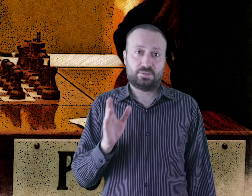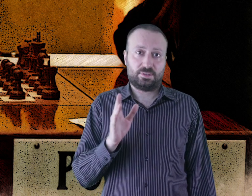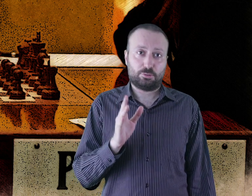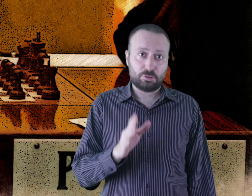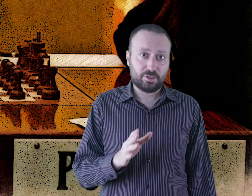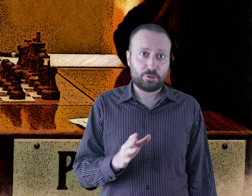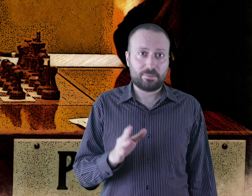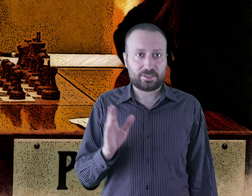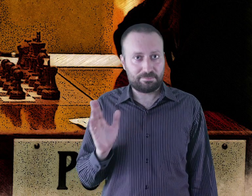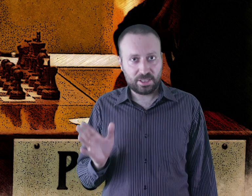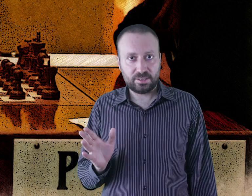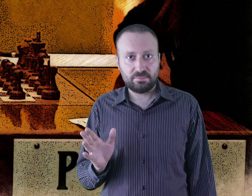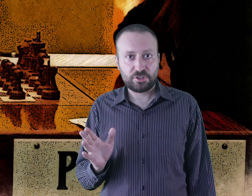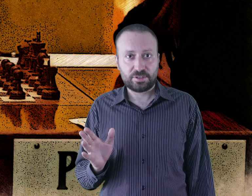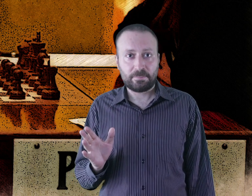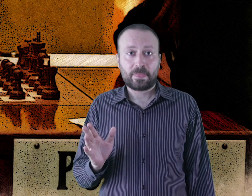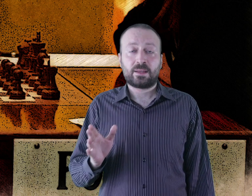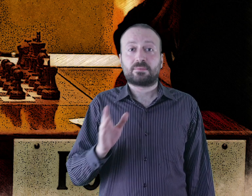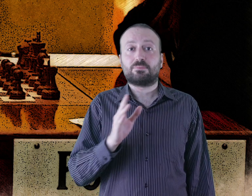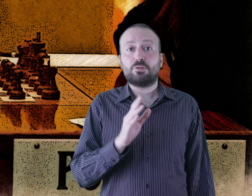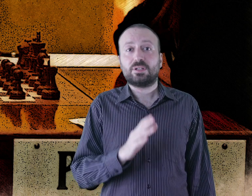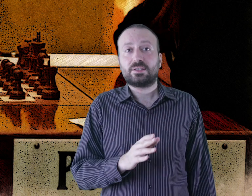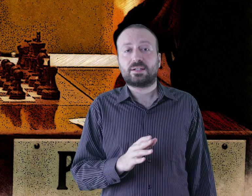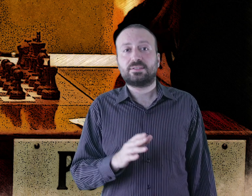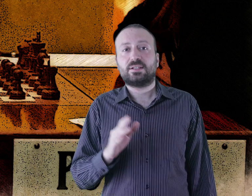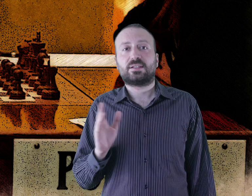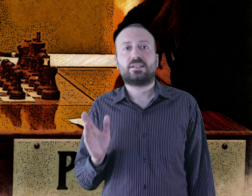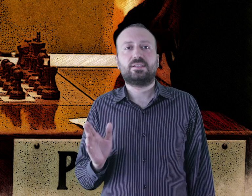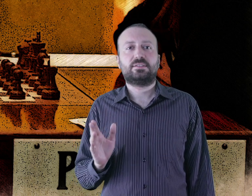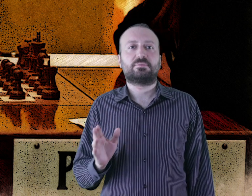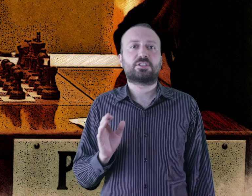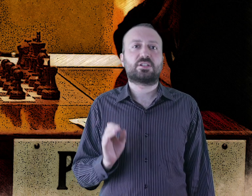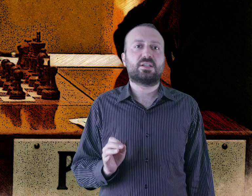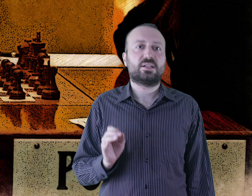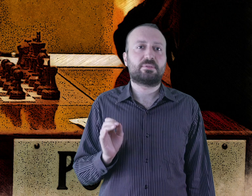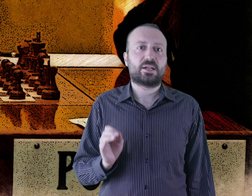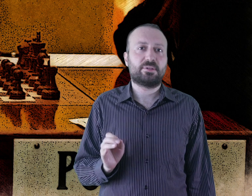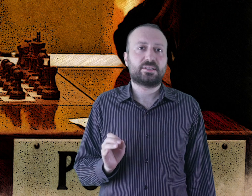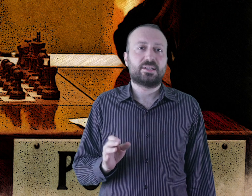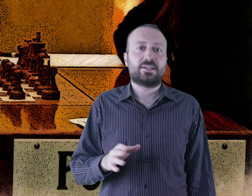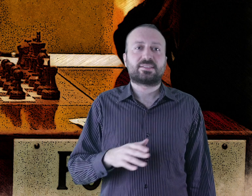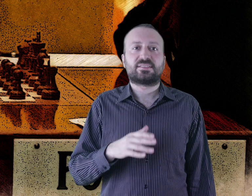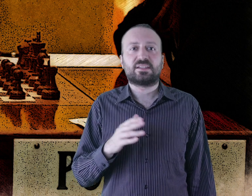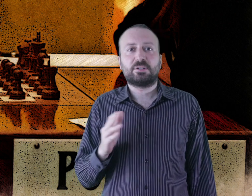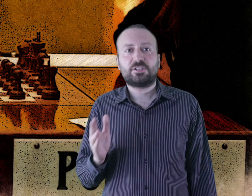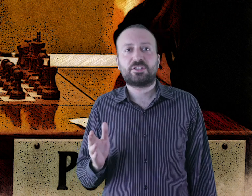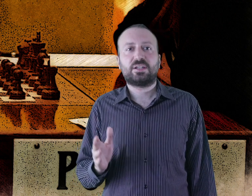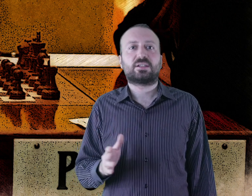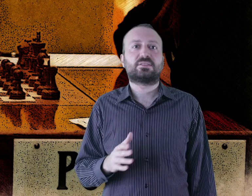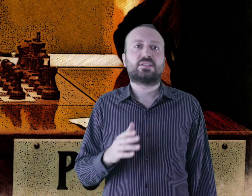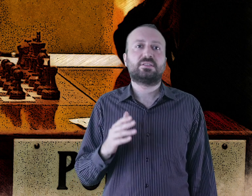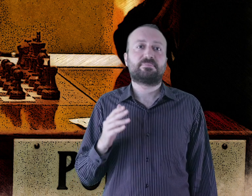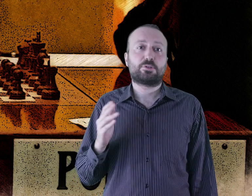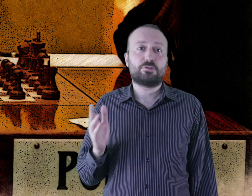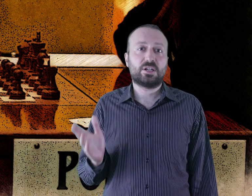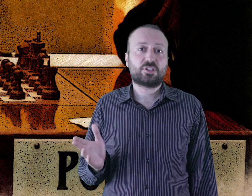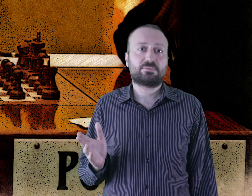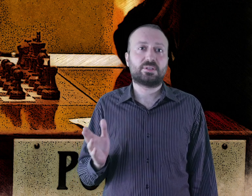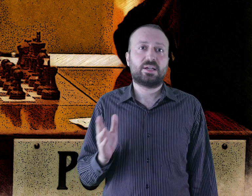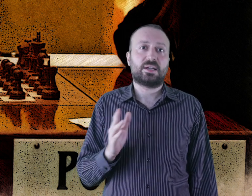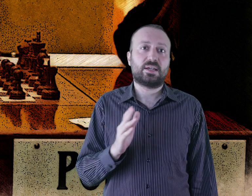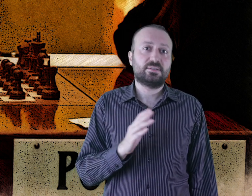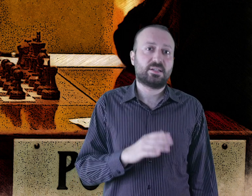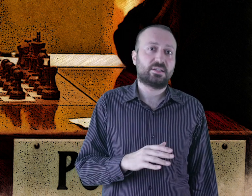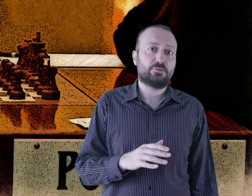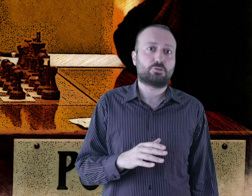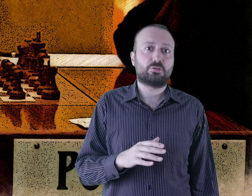için turnuvada oynamaktan men edilmiş. Bu olayın ardından elde ettiği başarılarla beraber zaman içinde kadınların dünya